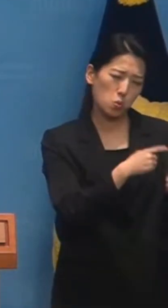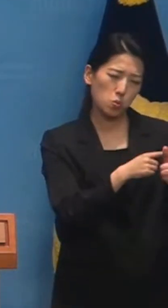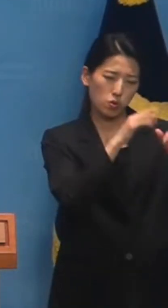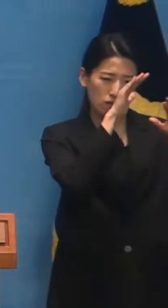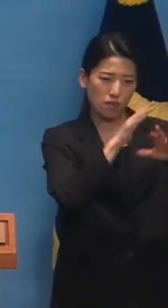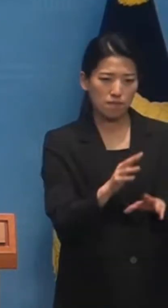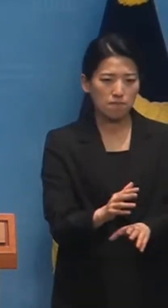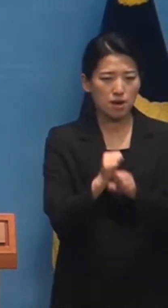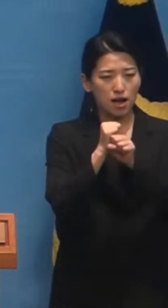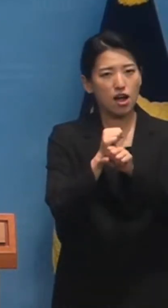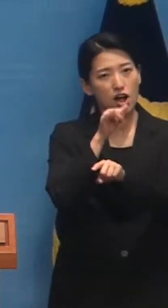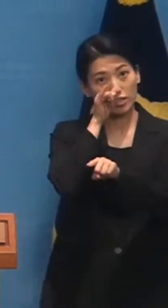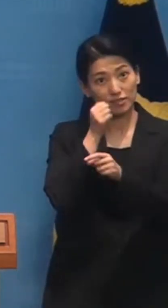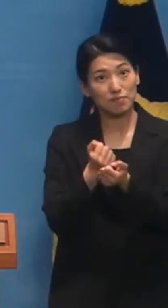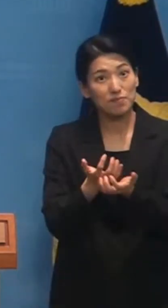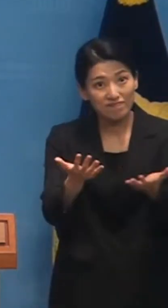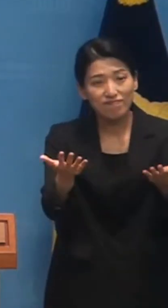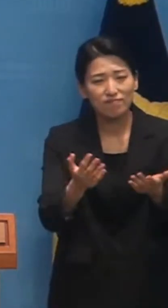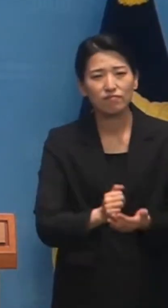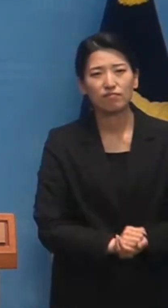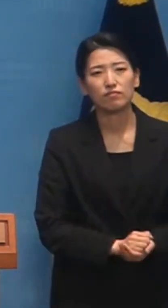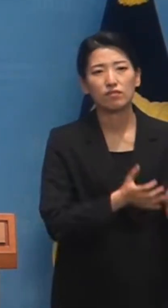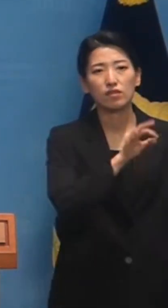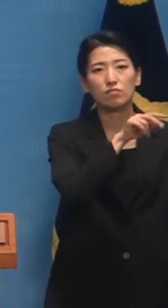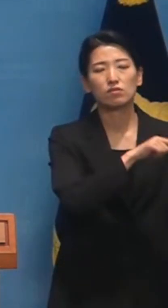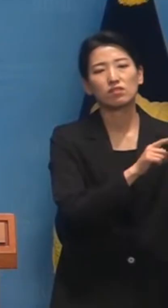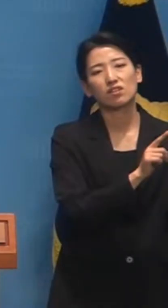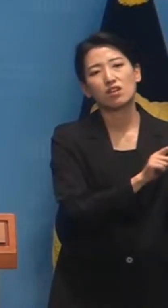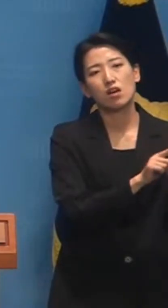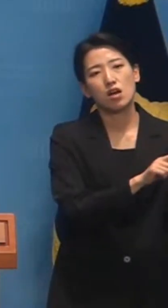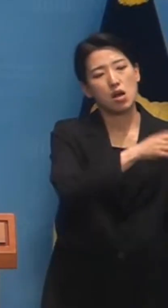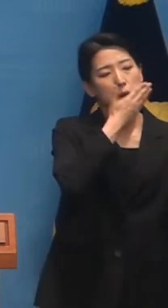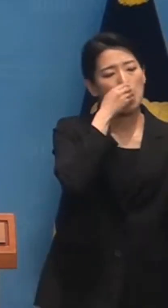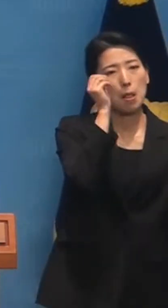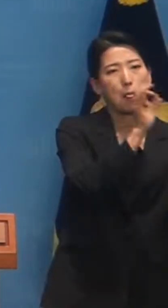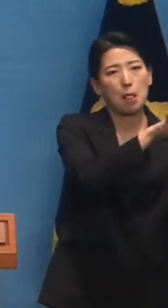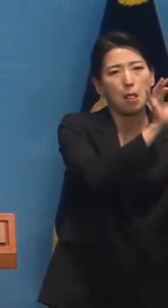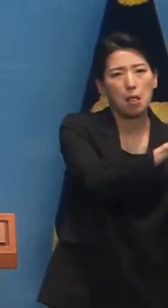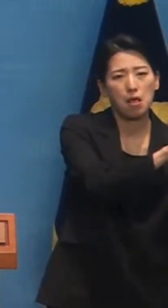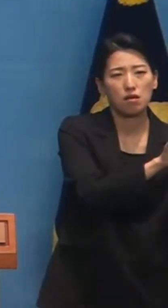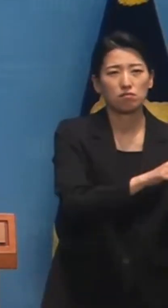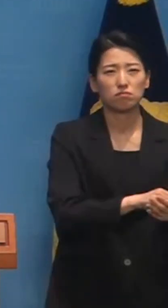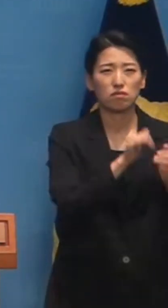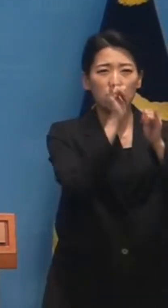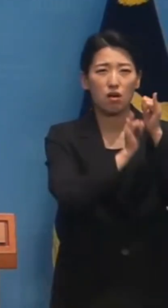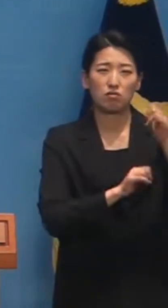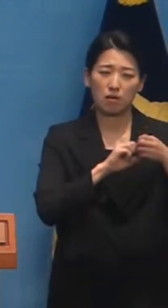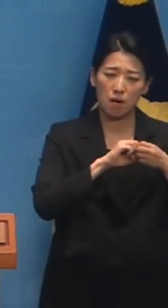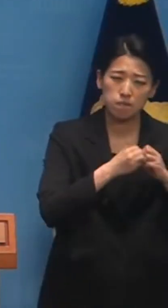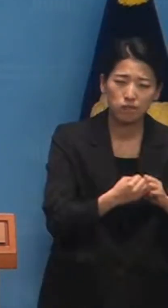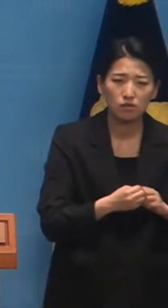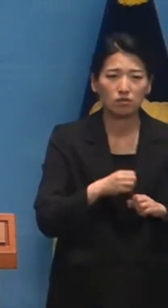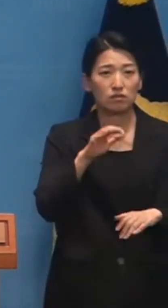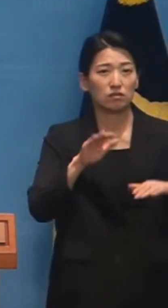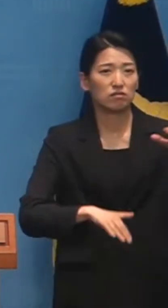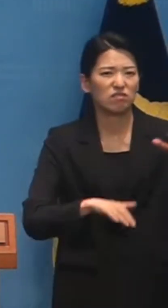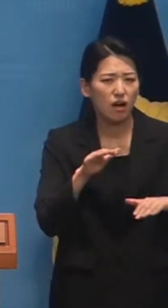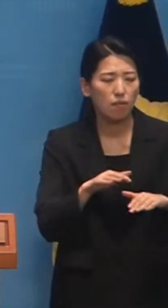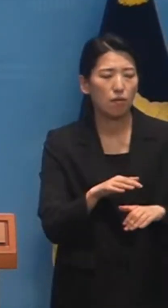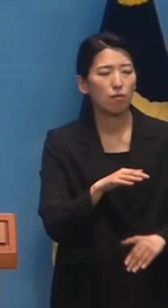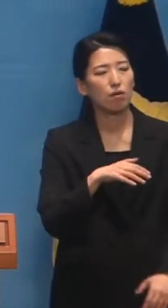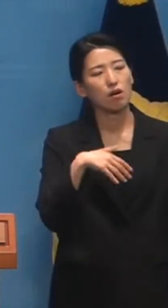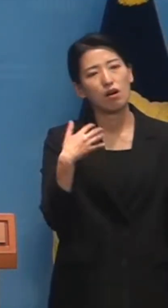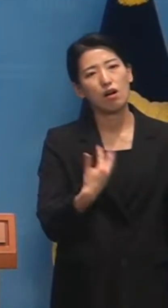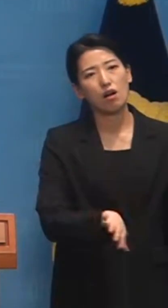해당 망원집에서는 김문수 후보의 극단적 여성비와 약자 졸업, 역사 왜곡, 차별, 막말 등 구구 형태가